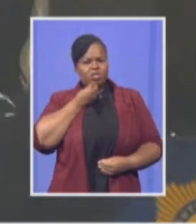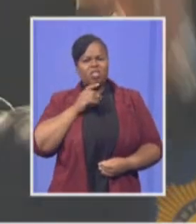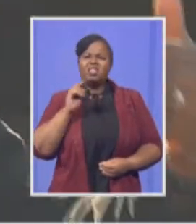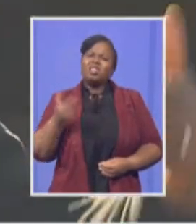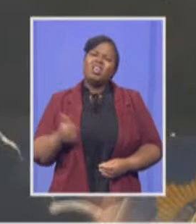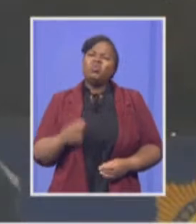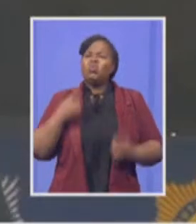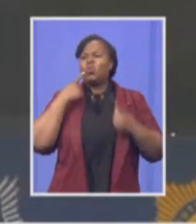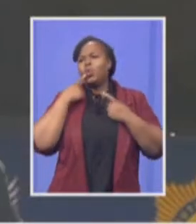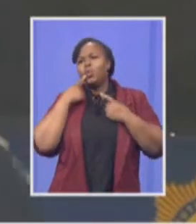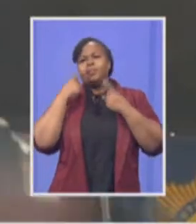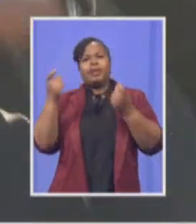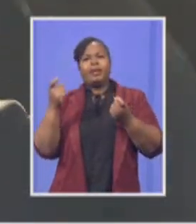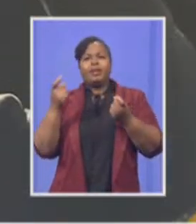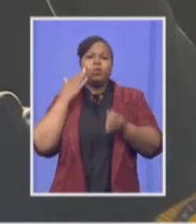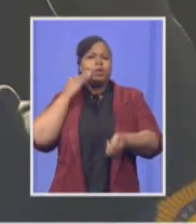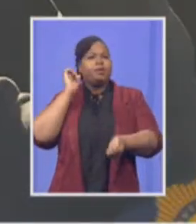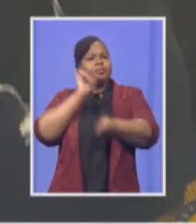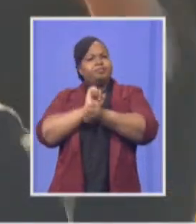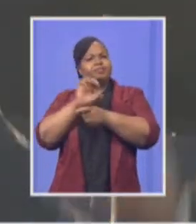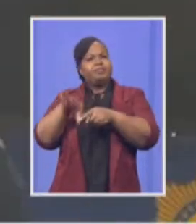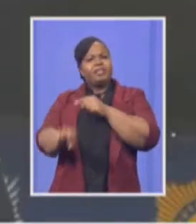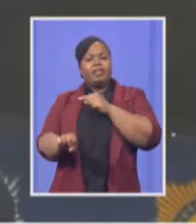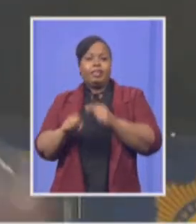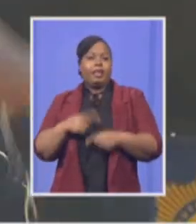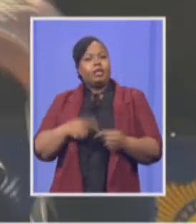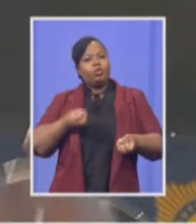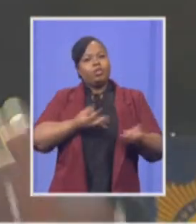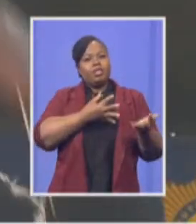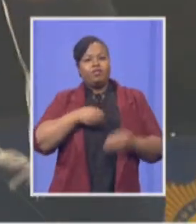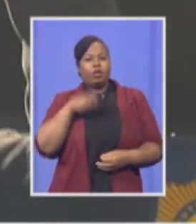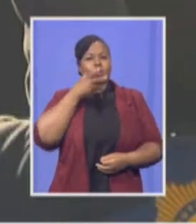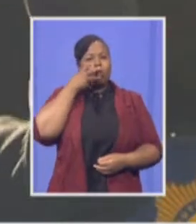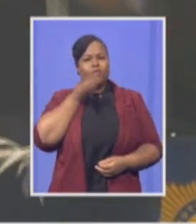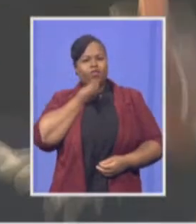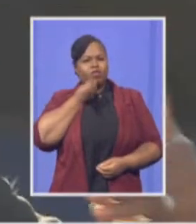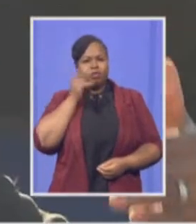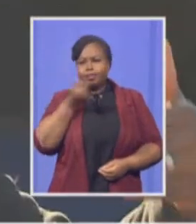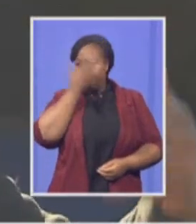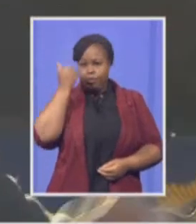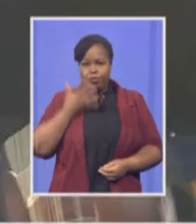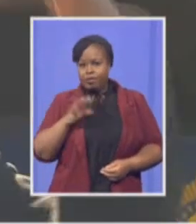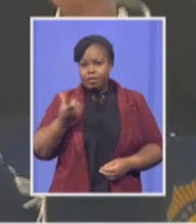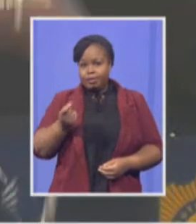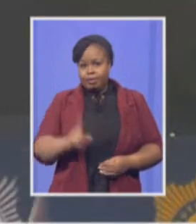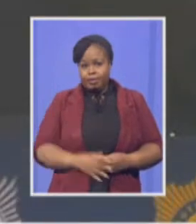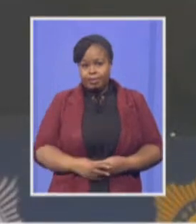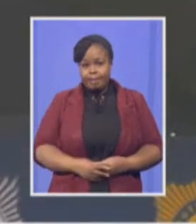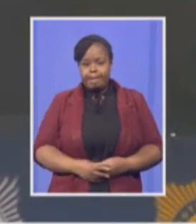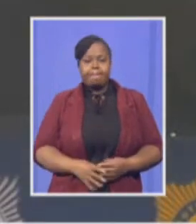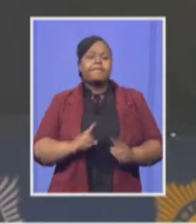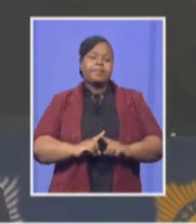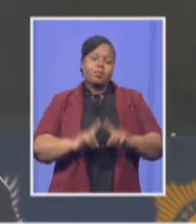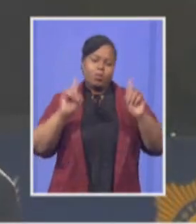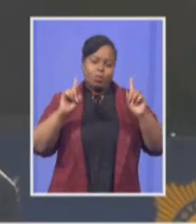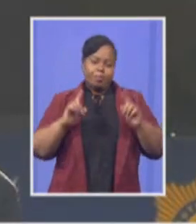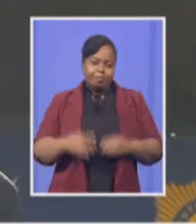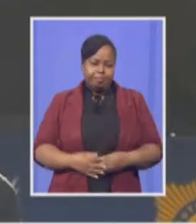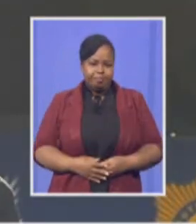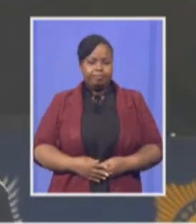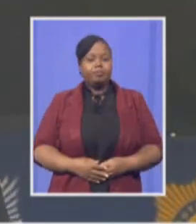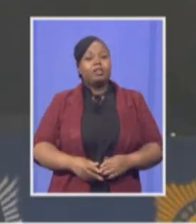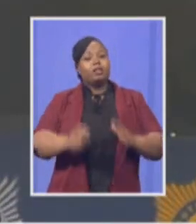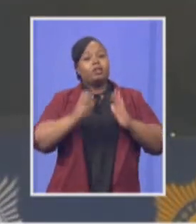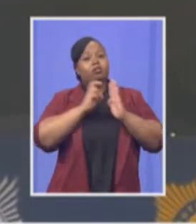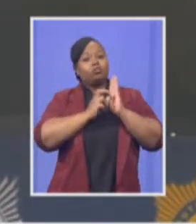ngabo la mase sibabopha nibalandelise ngokudla okushisayo. Angazi ukuthi nifuna senze njani. Kodwa